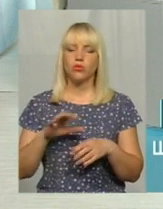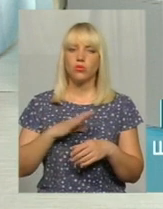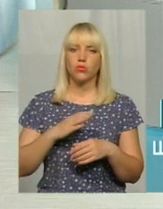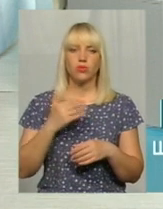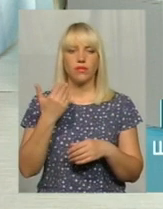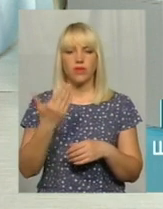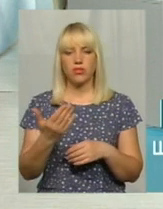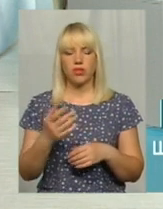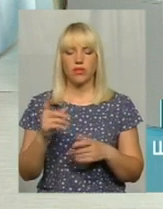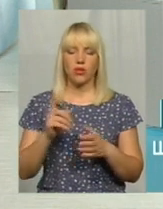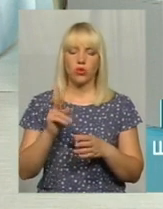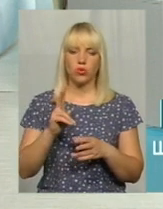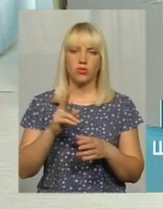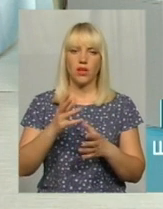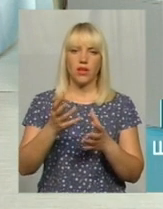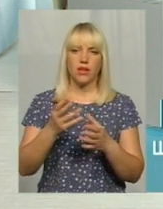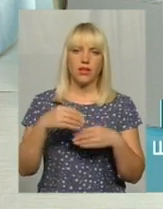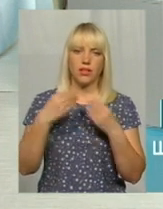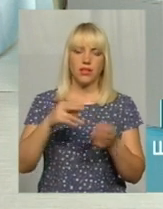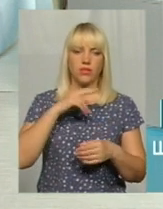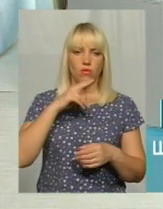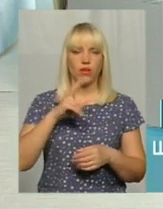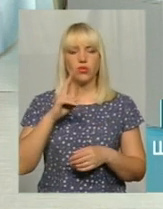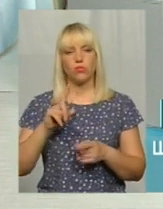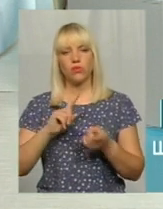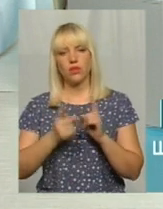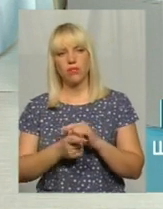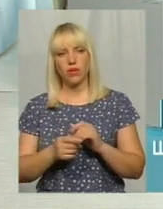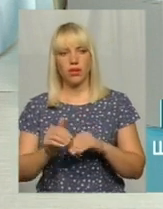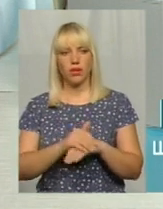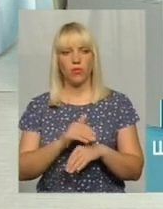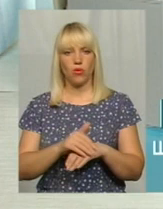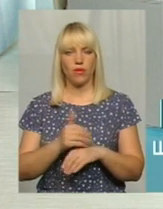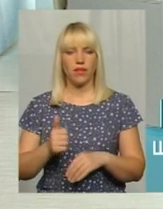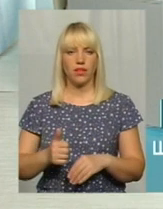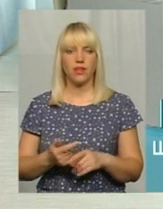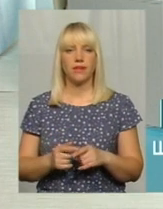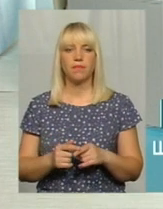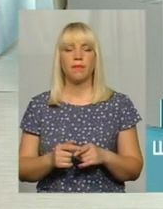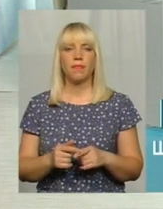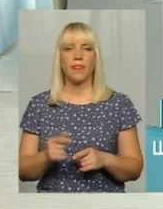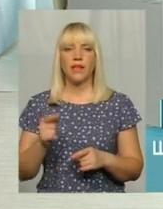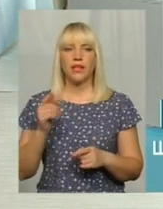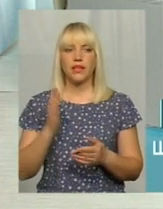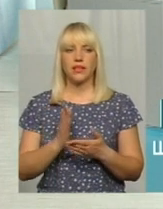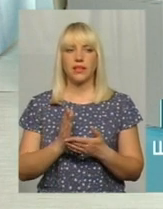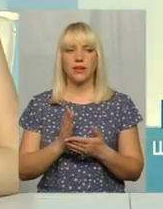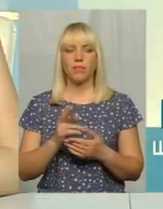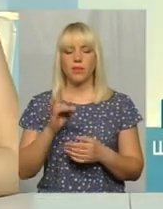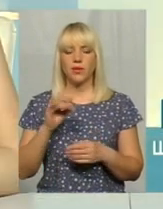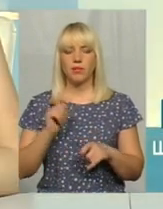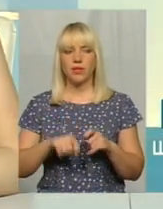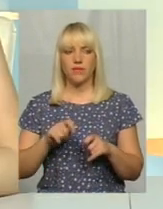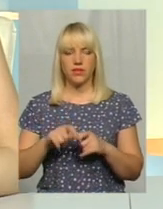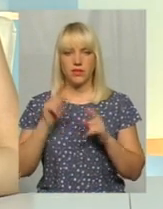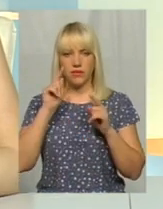районах отримували зауваження? Когось би могли навпаки відзначити, що... Ну, звичайно, є при будь-якій перевірці, звичайно,